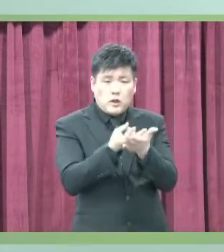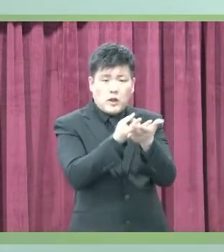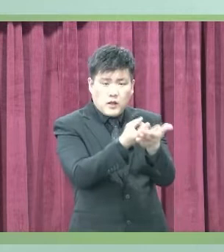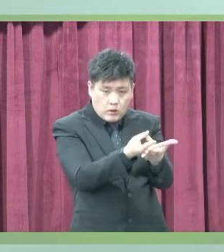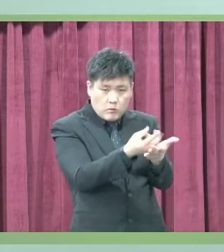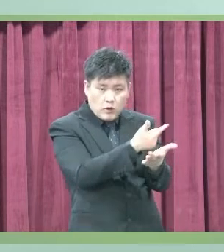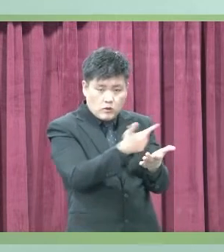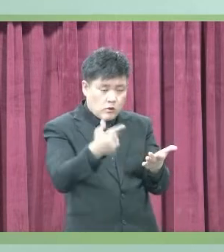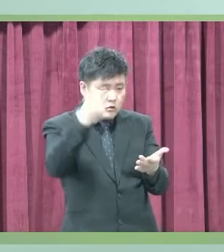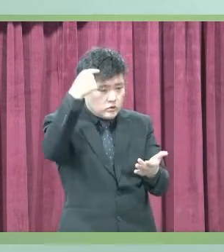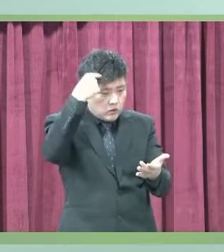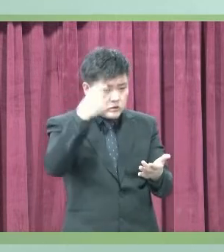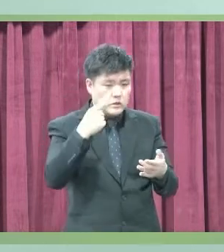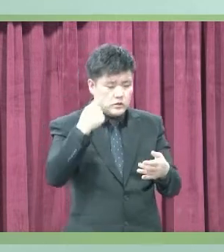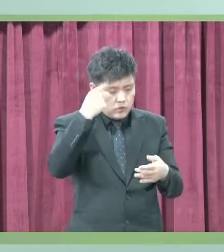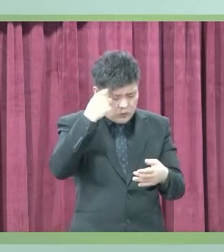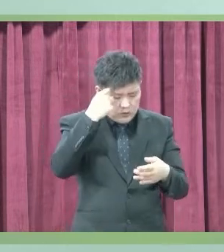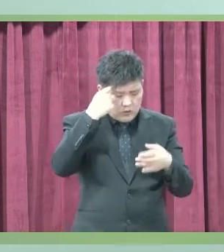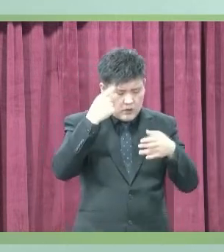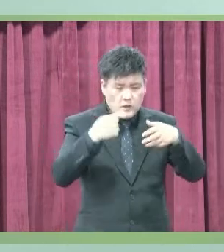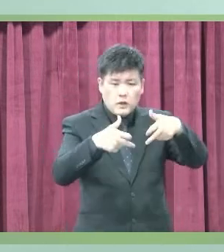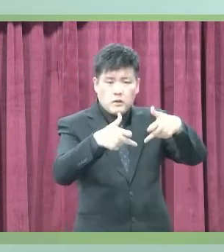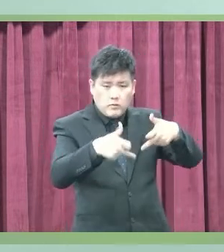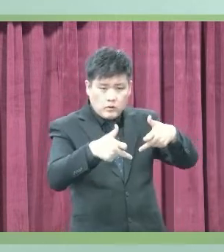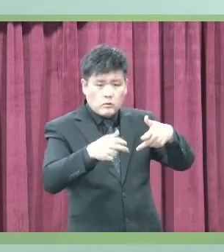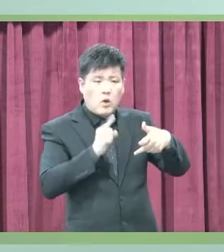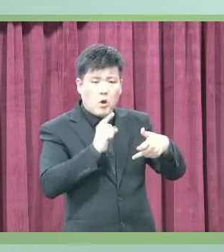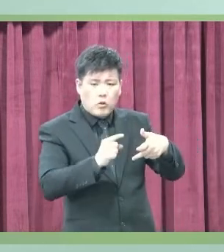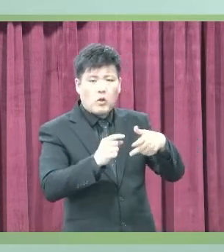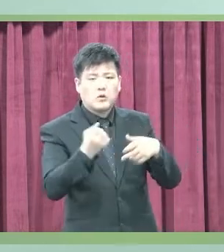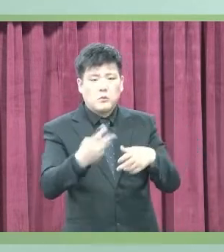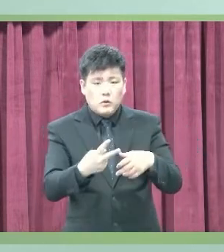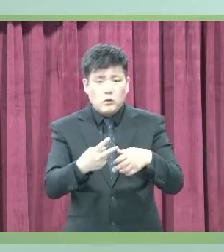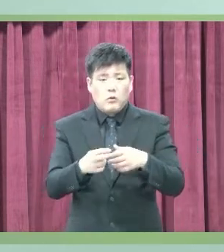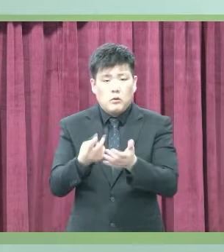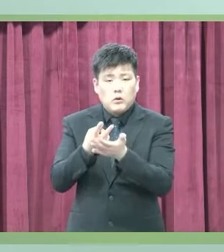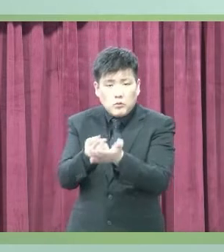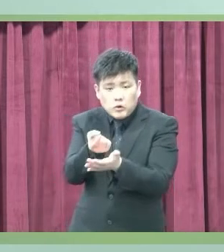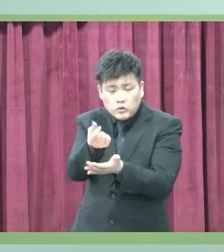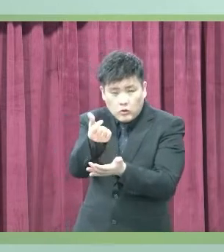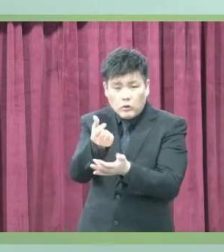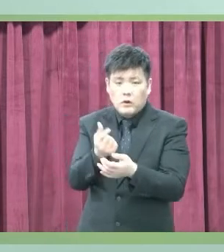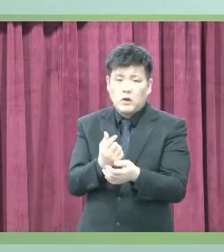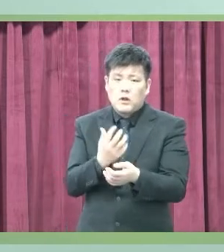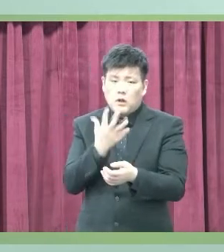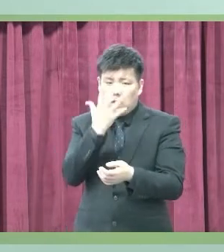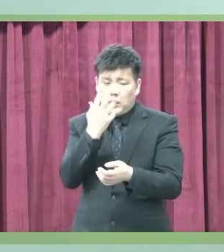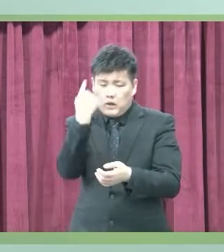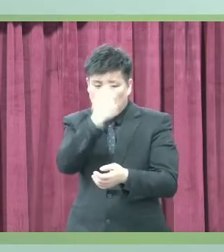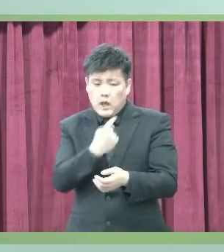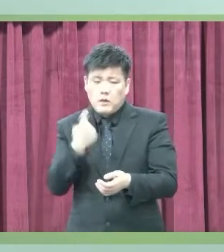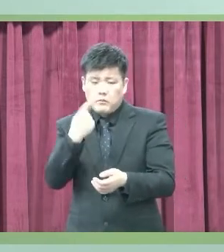유형은 정신, 뇌변변, 언어장애 순이고 낮은 장애 유형은 안면, 자폐성, 시각장애 순입니다.